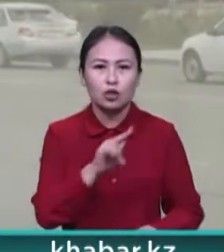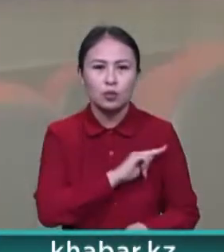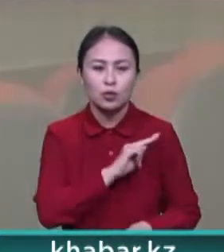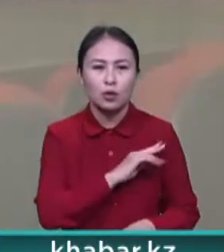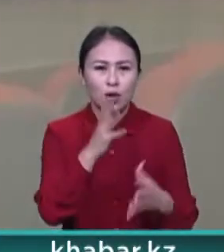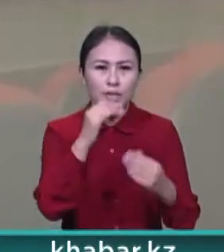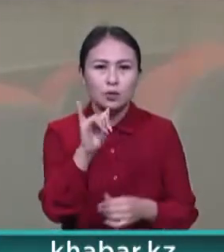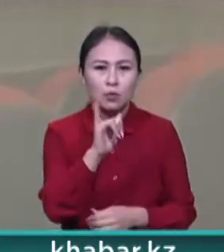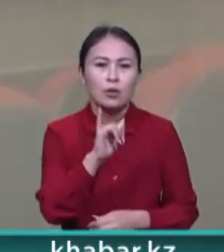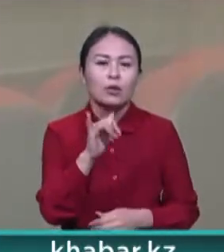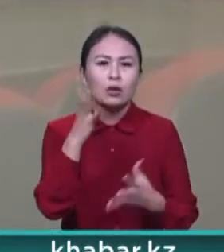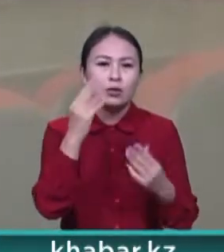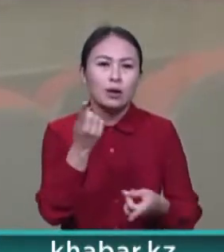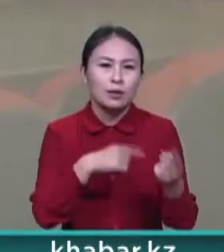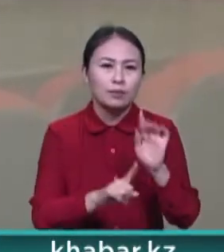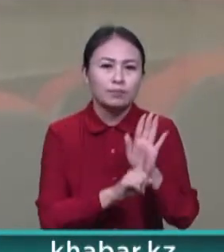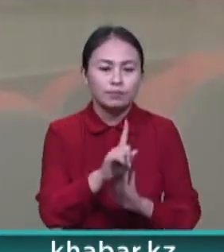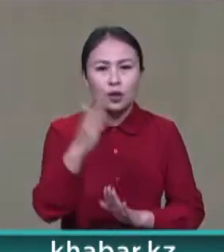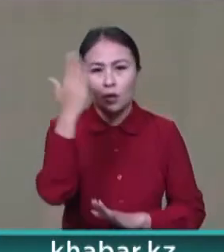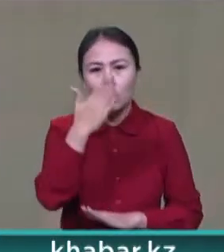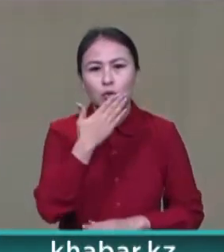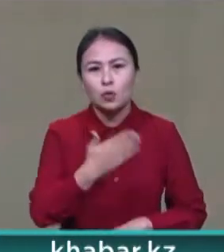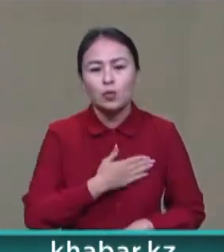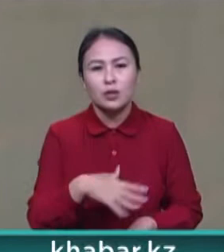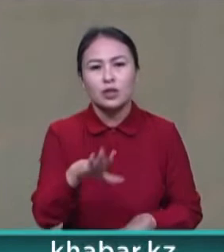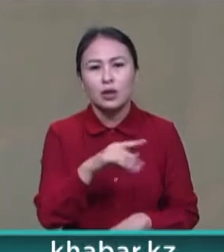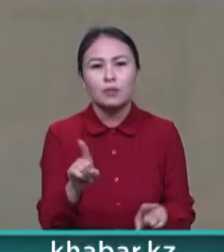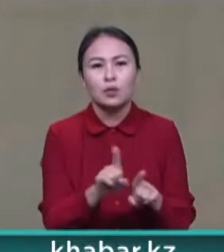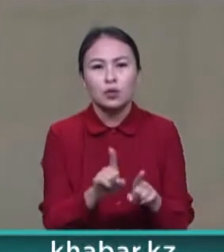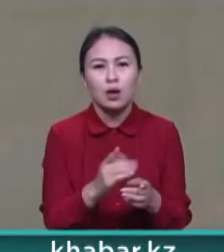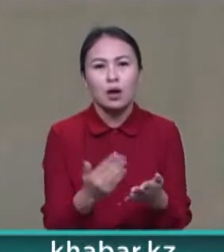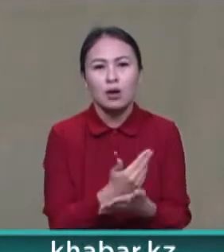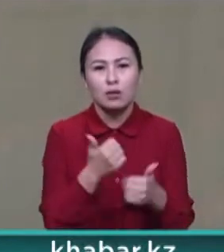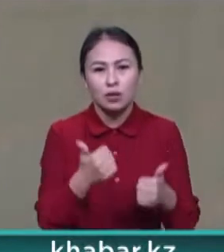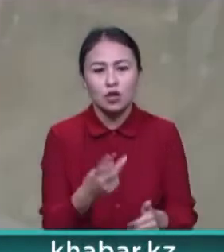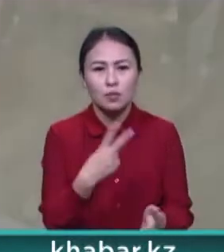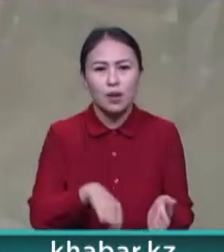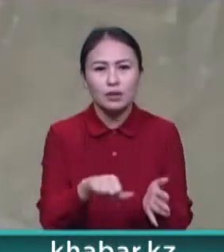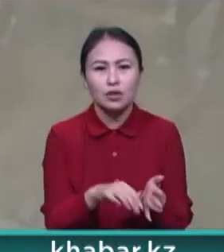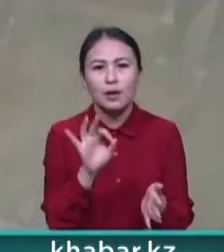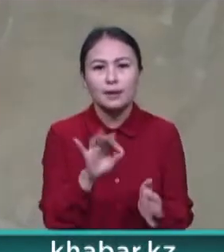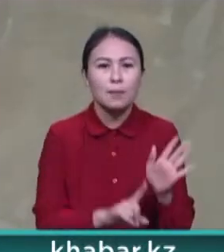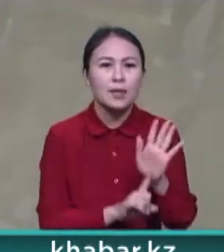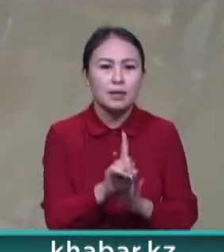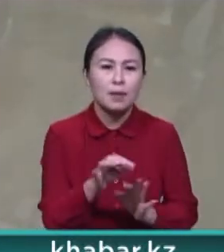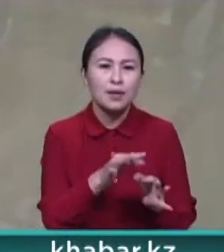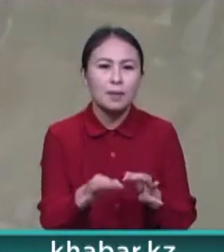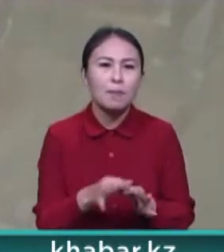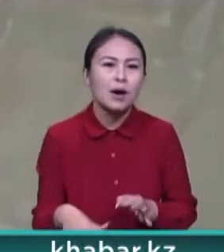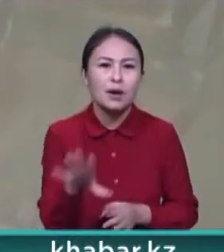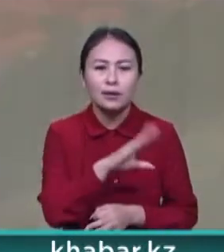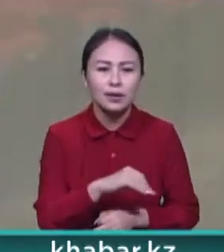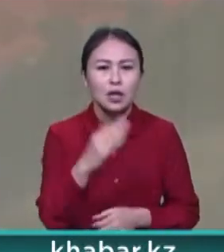базарлардың жұмысы сенбі күні қайта жанданады. Киносүйер қауым үшін жағымды жаңалық. 26 қазаннан бастап аймақтағы